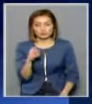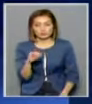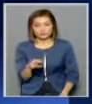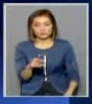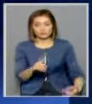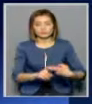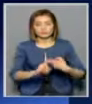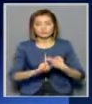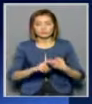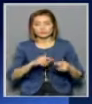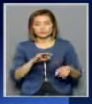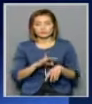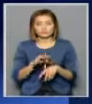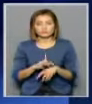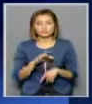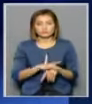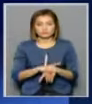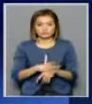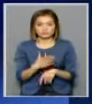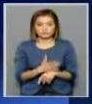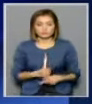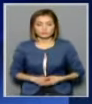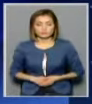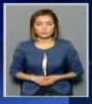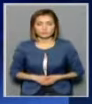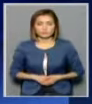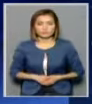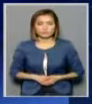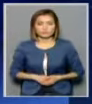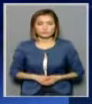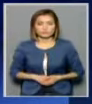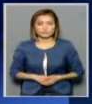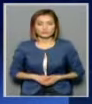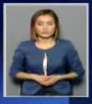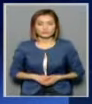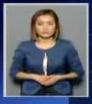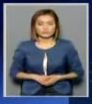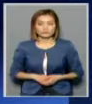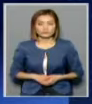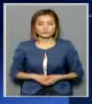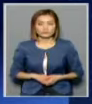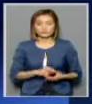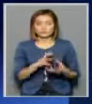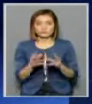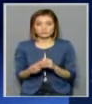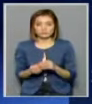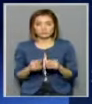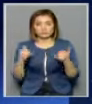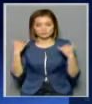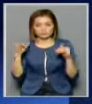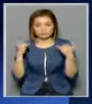вирустық диареясы ауруы анықталды. Барлық ауырған мал саны мүйіздер қара